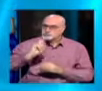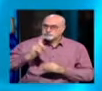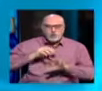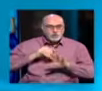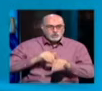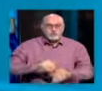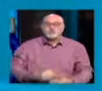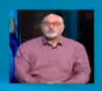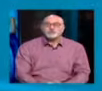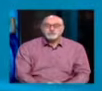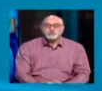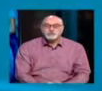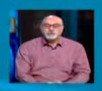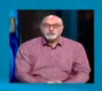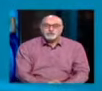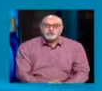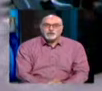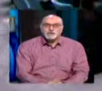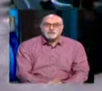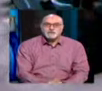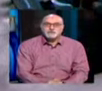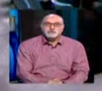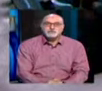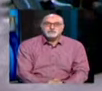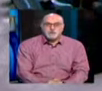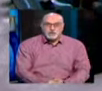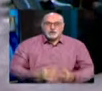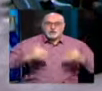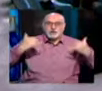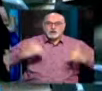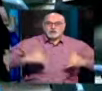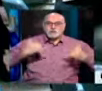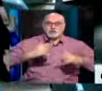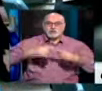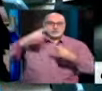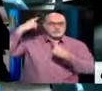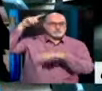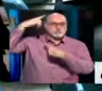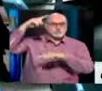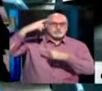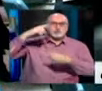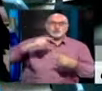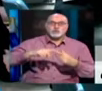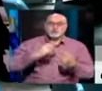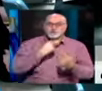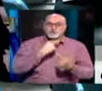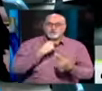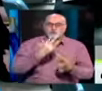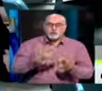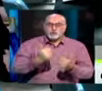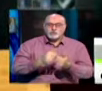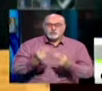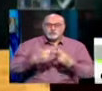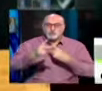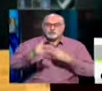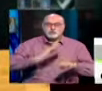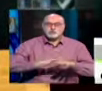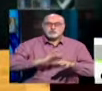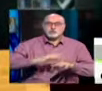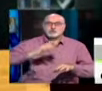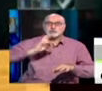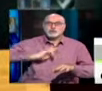القاعدة. إلهام عشير. رفعت الجزائر بالصوت العالي من أجل وضع حد لحرب الإبادة التي